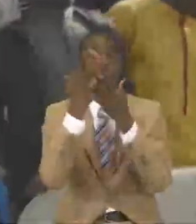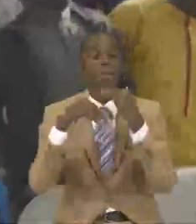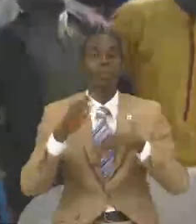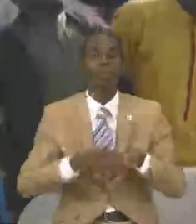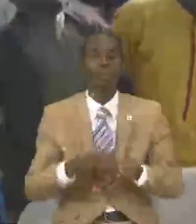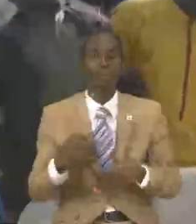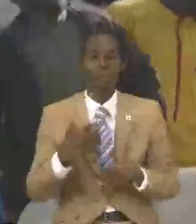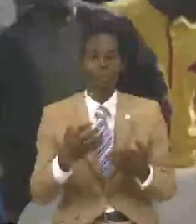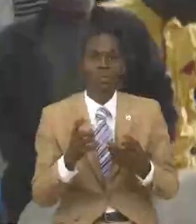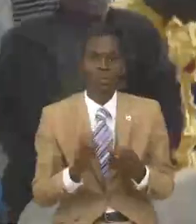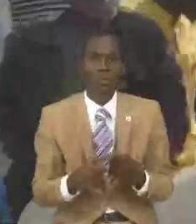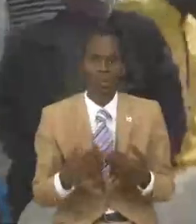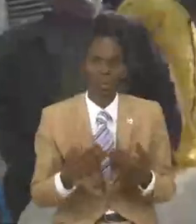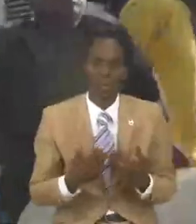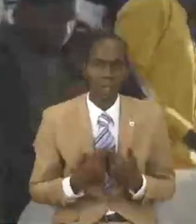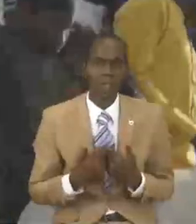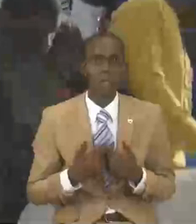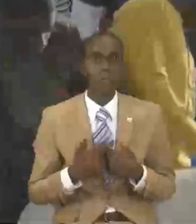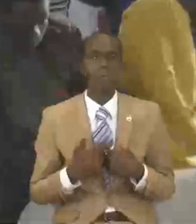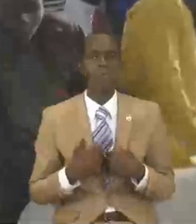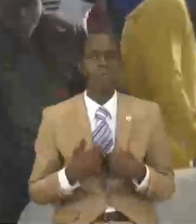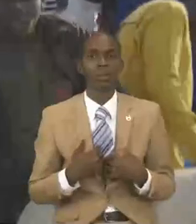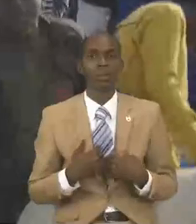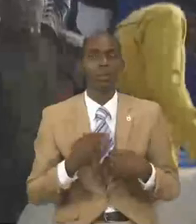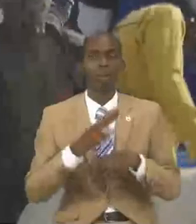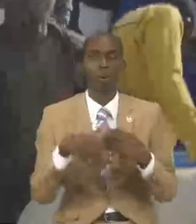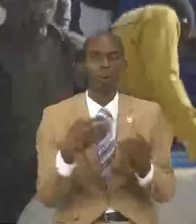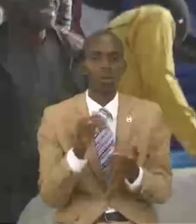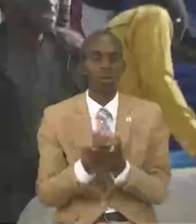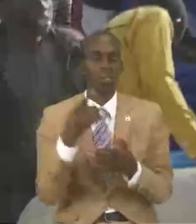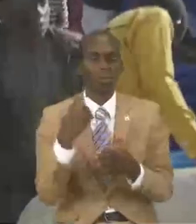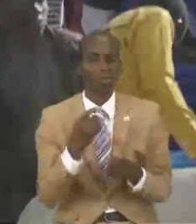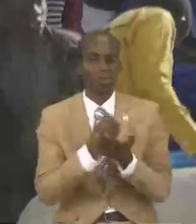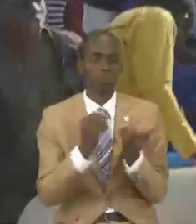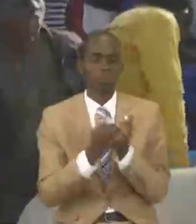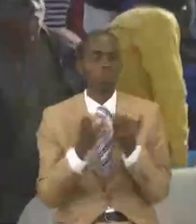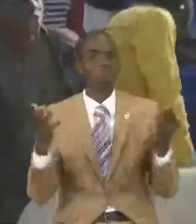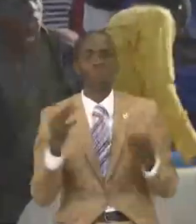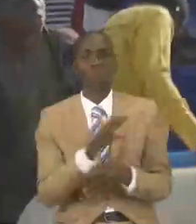Nous voulons avoir tout ce que la crucifixion de Christ